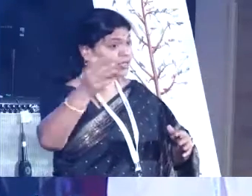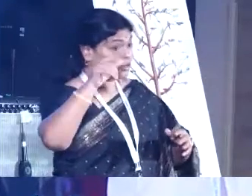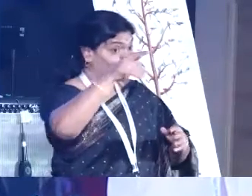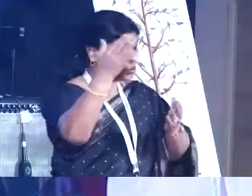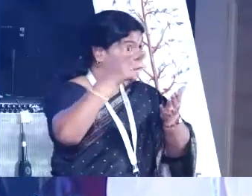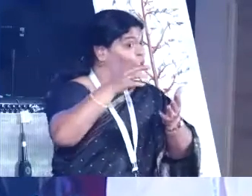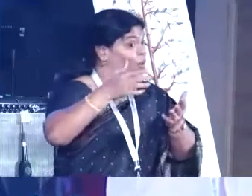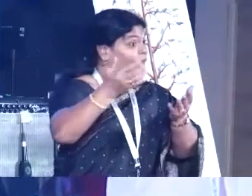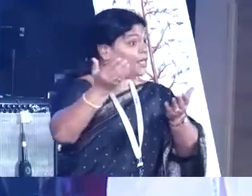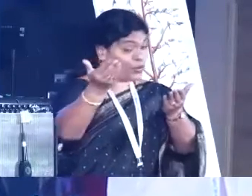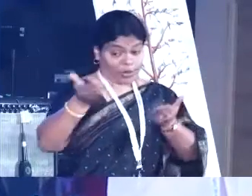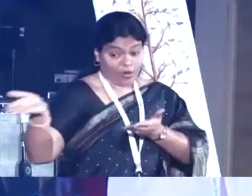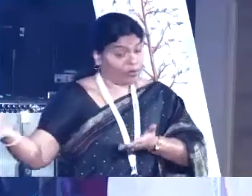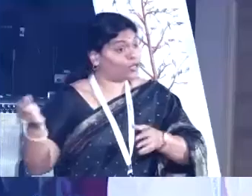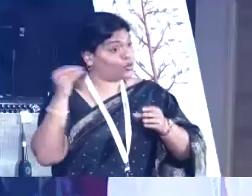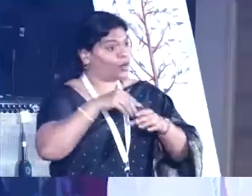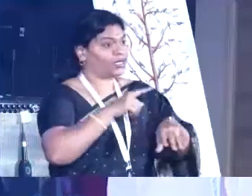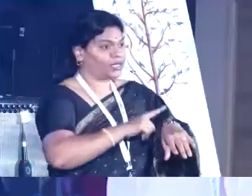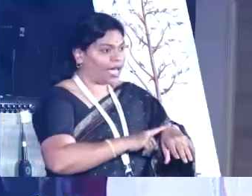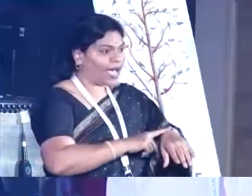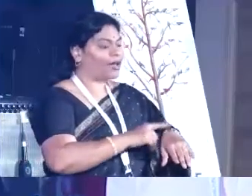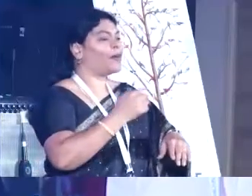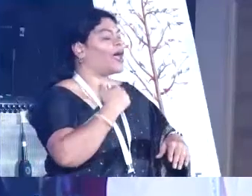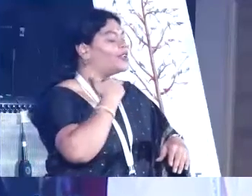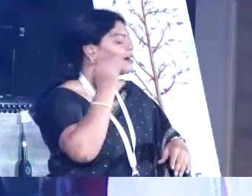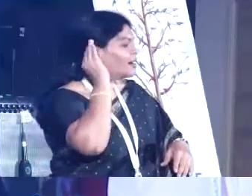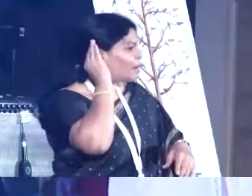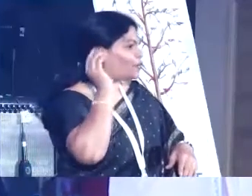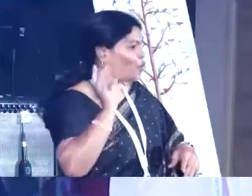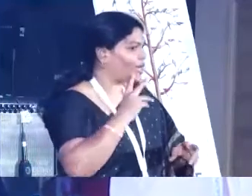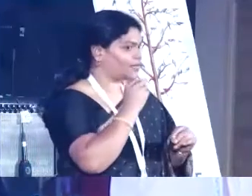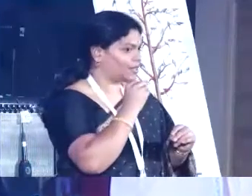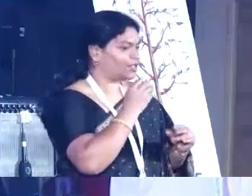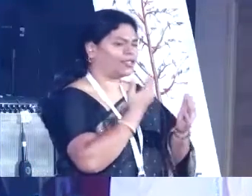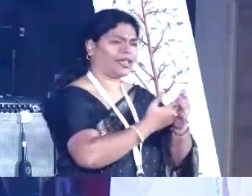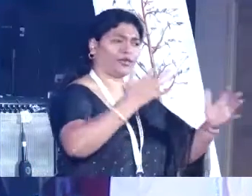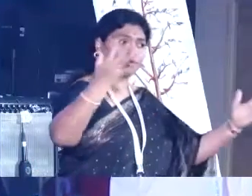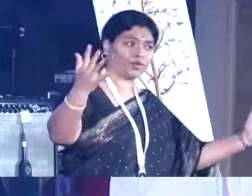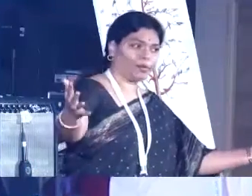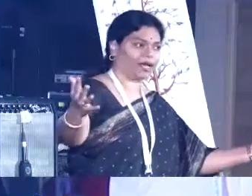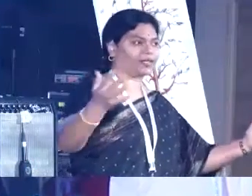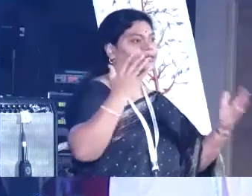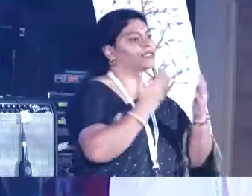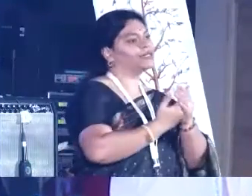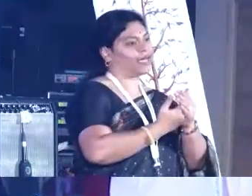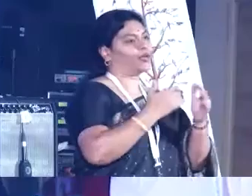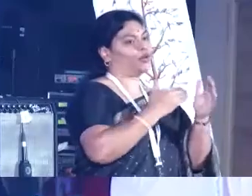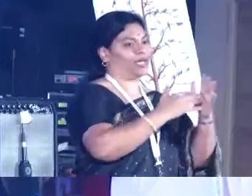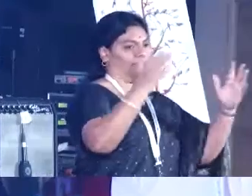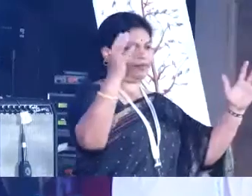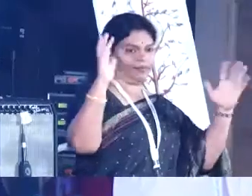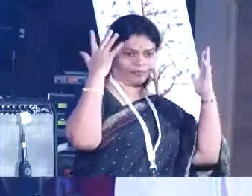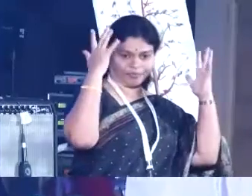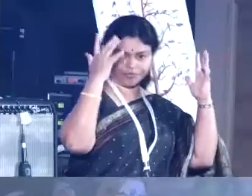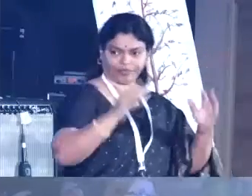यहाँ इतना समय दिया, आपने मेरी बातों को सुना। बहुत बहुत धन्यवाद एंड थैंक यू सो मच आपको।